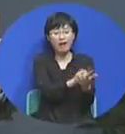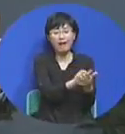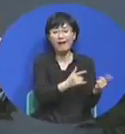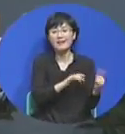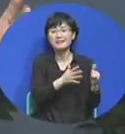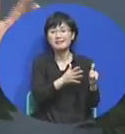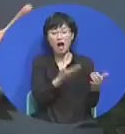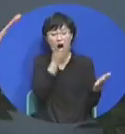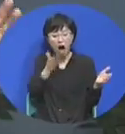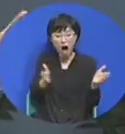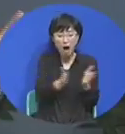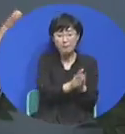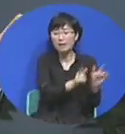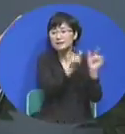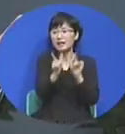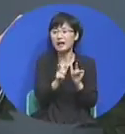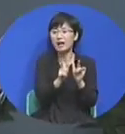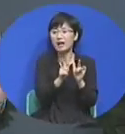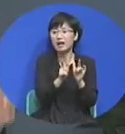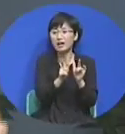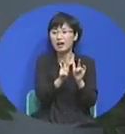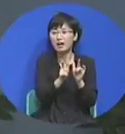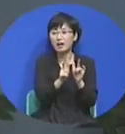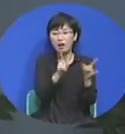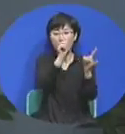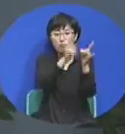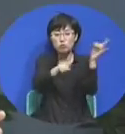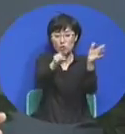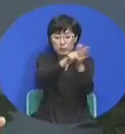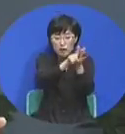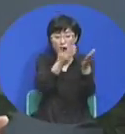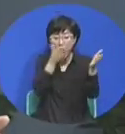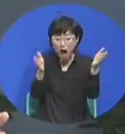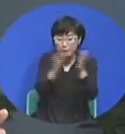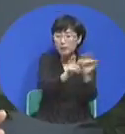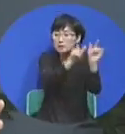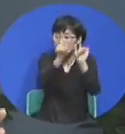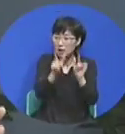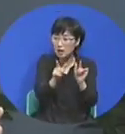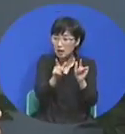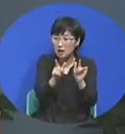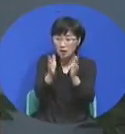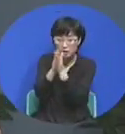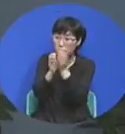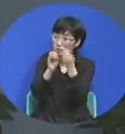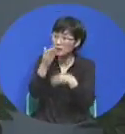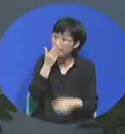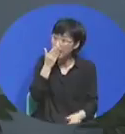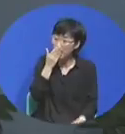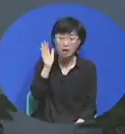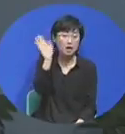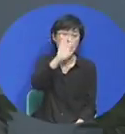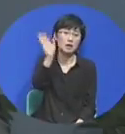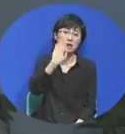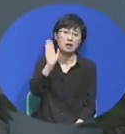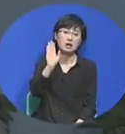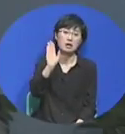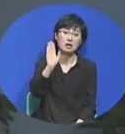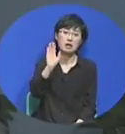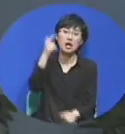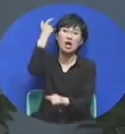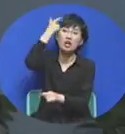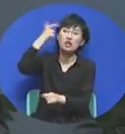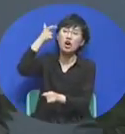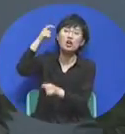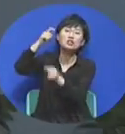the same as the people of the 아니, world. 아니 불교하고 똑같은데? All the same as Buddhists and all those different 그 religions. 응답 어떻게 받습니까? 안 받는 게 맞지? But how can you receive answers? It's rightful for you